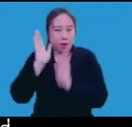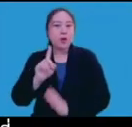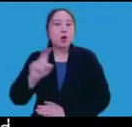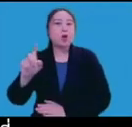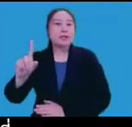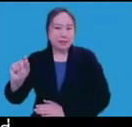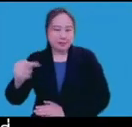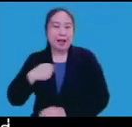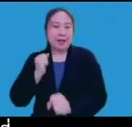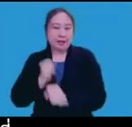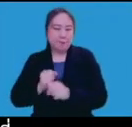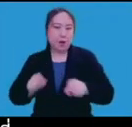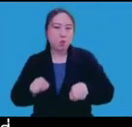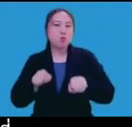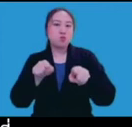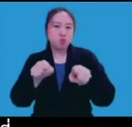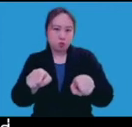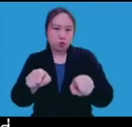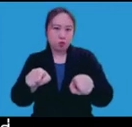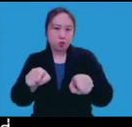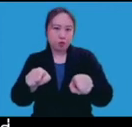ราก็ทำคู่ขนานกันไปแต่ว่า